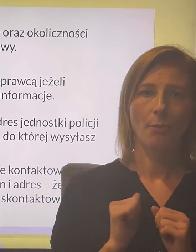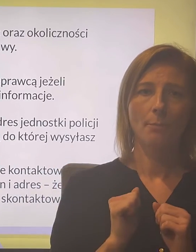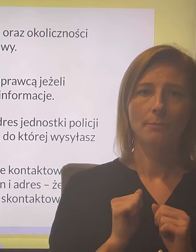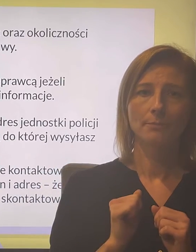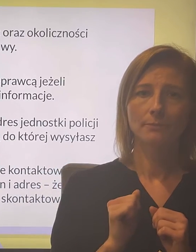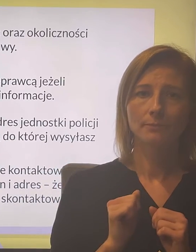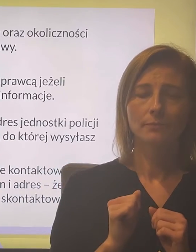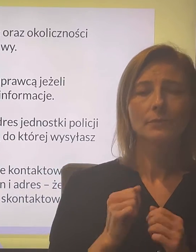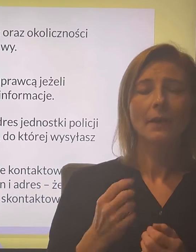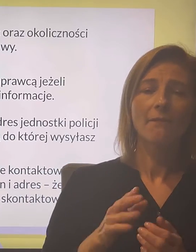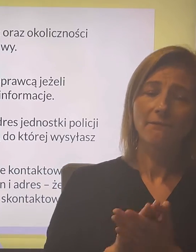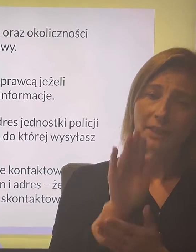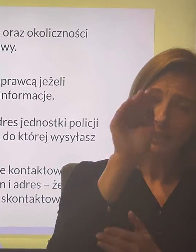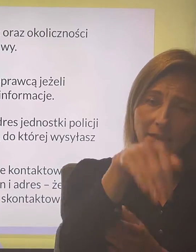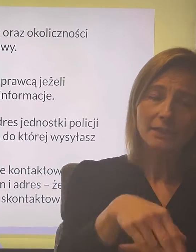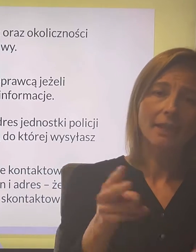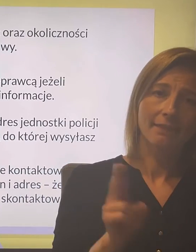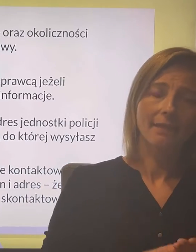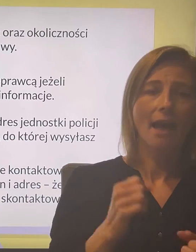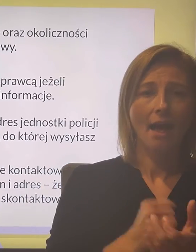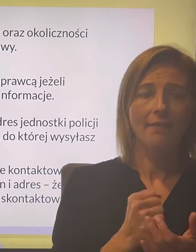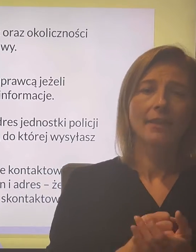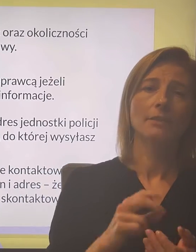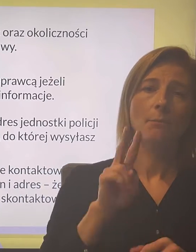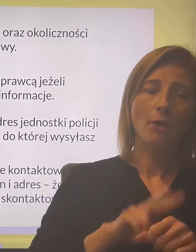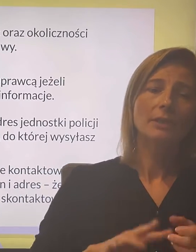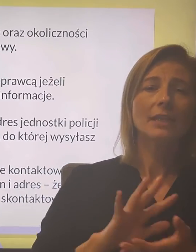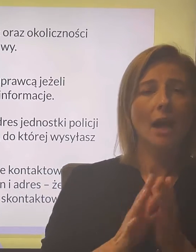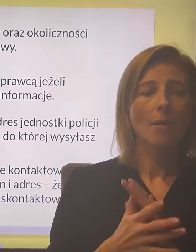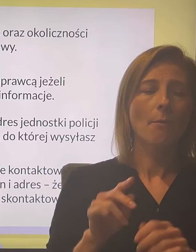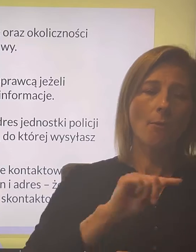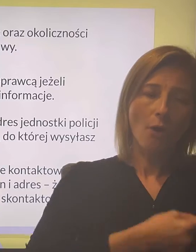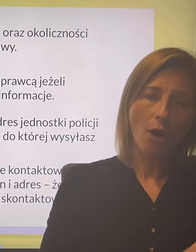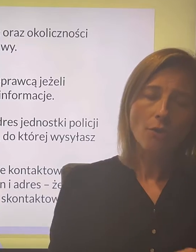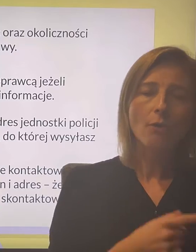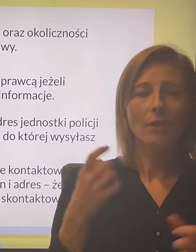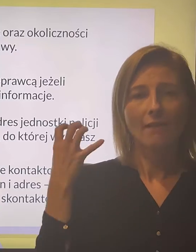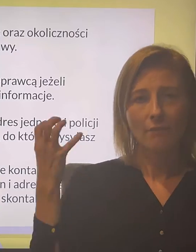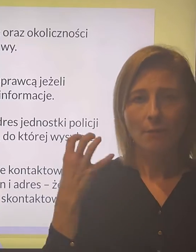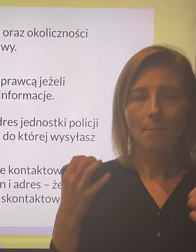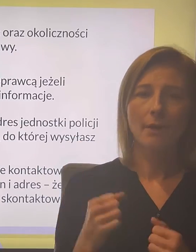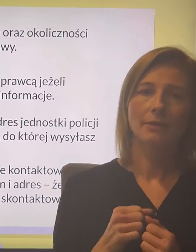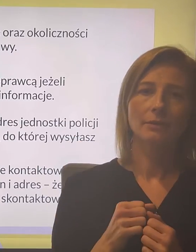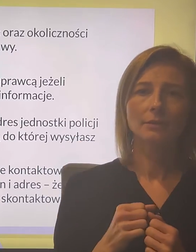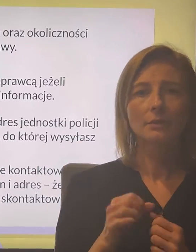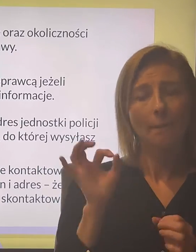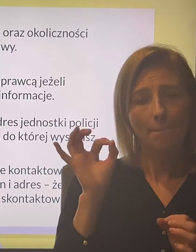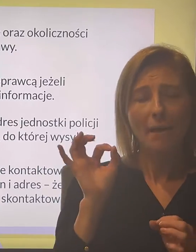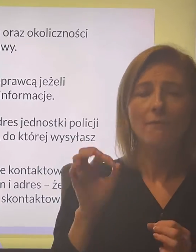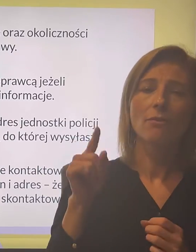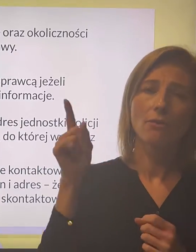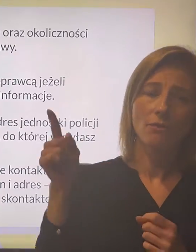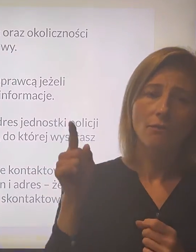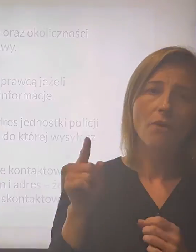na adres policji albo prokuratury. Upewnij się, że dane wybranej placówki są prawidłowe.